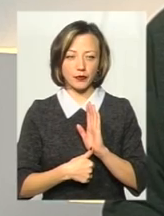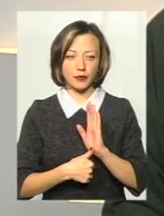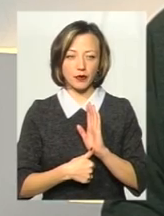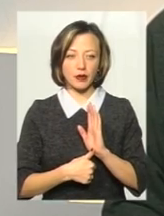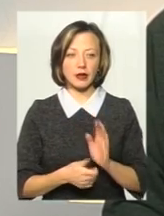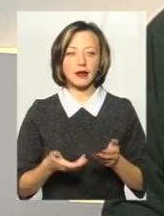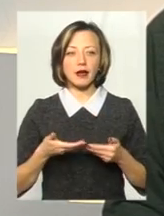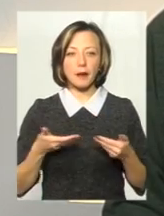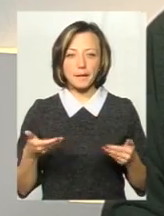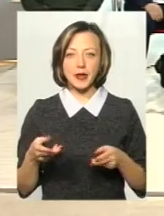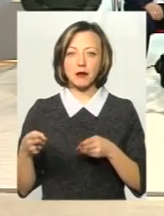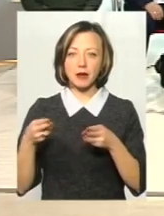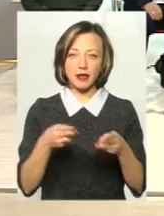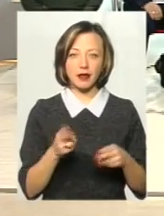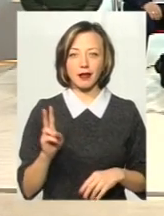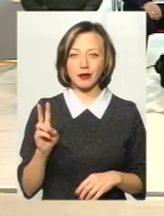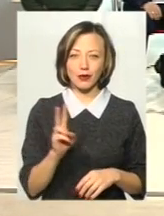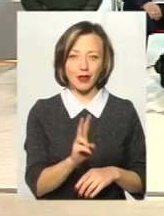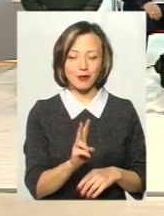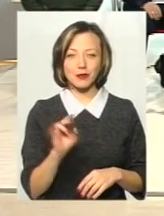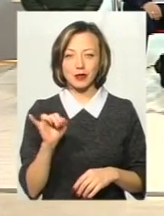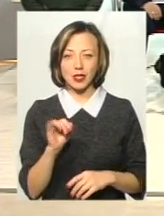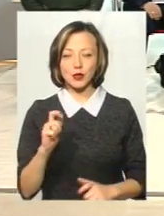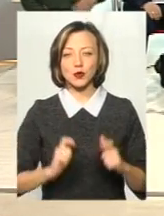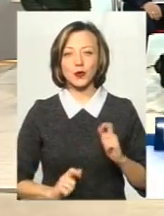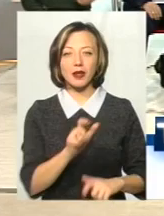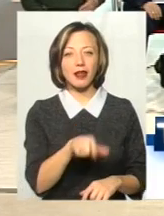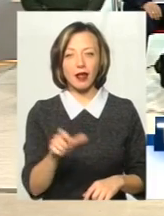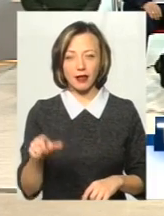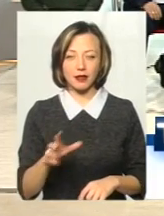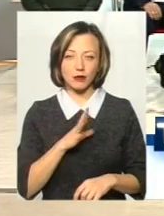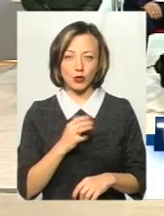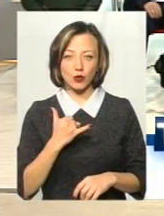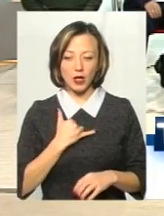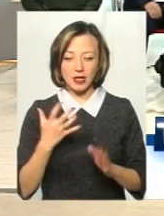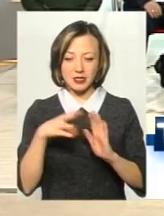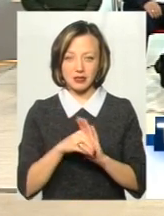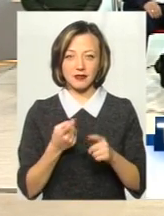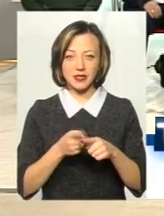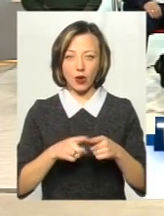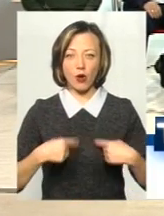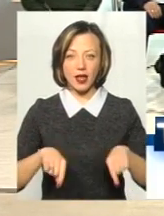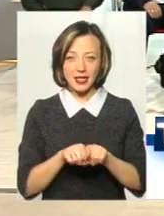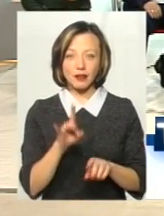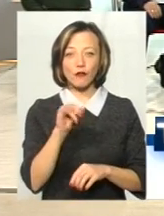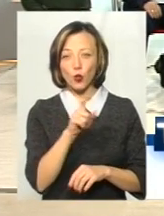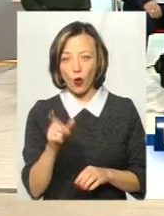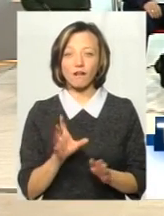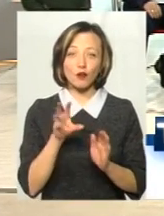ми приїхали туди тролейбусом. І студенти, які були у нас в всіх організаціях, і в Русі в тому числі,